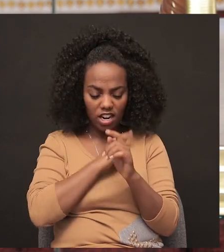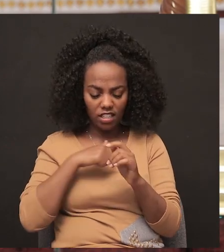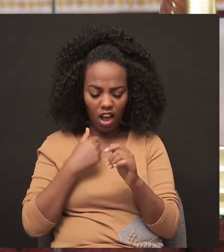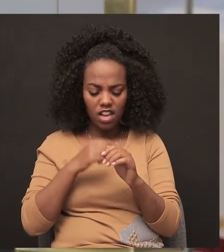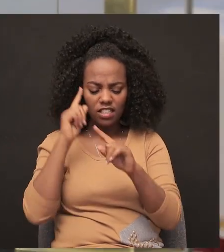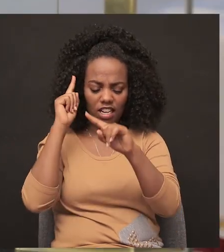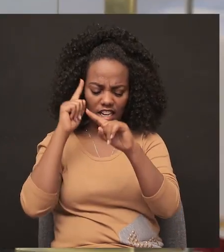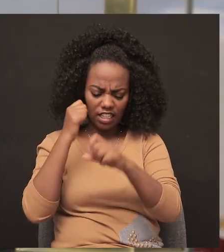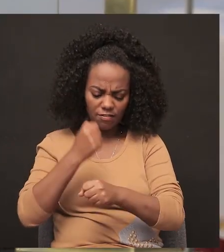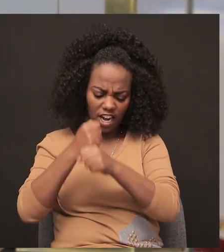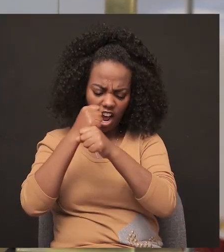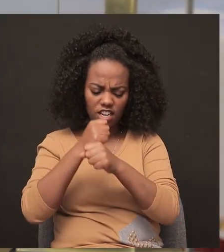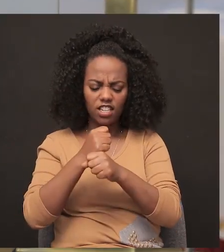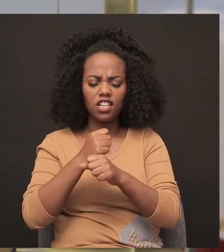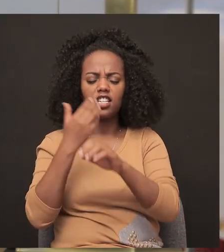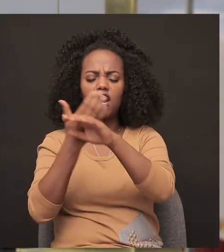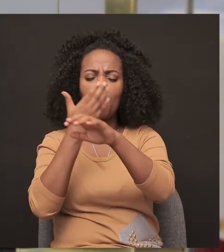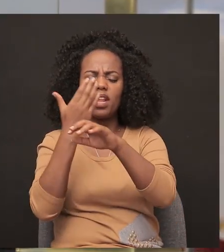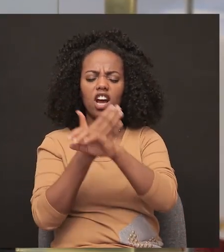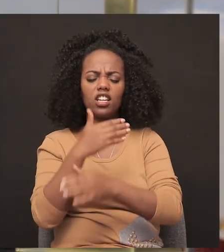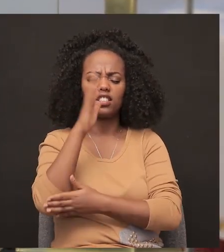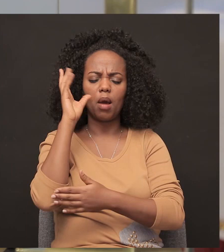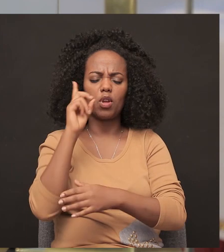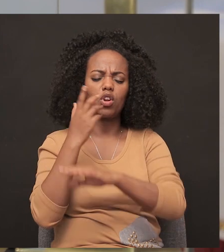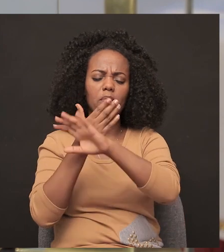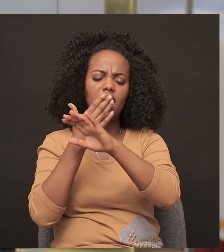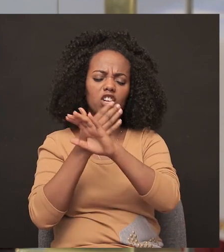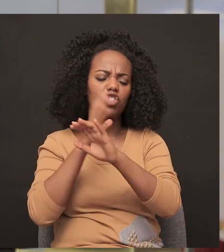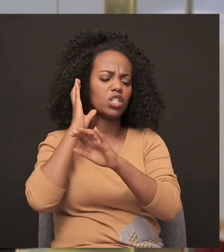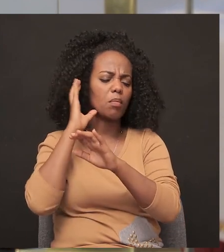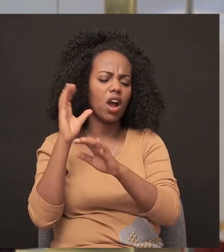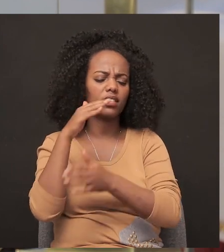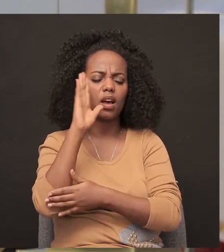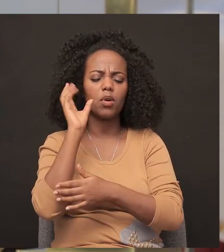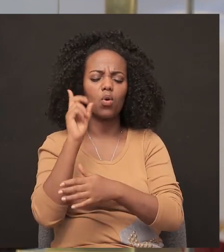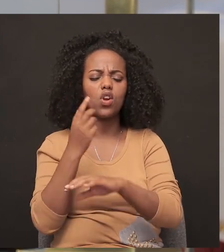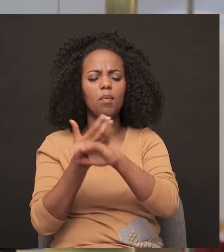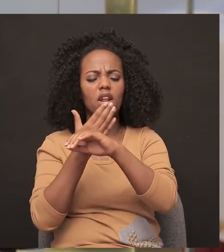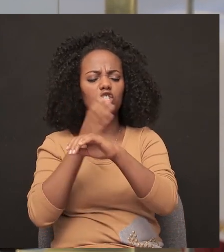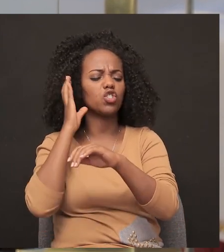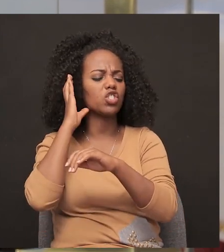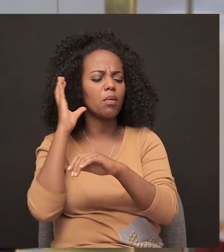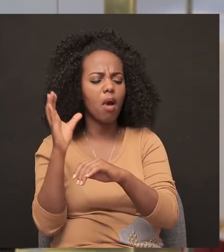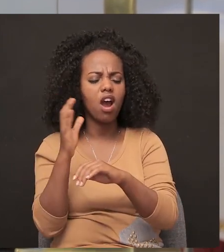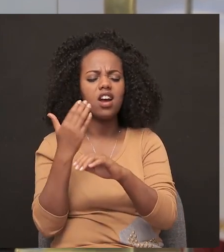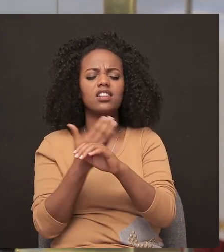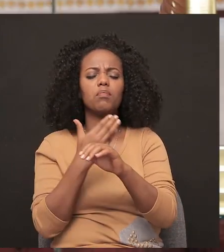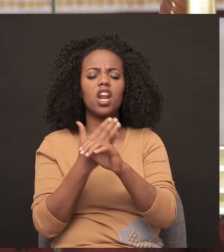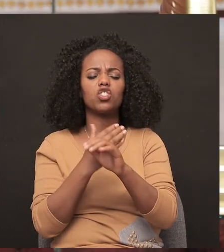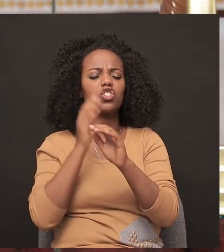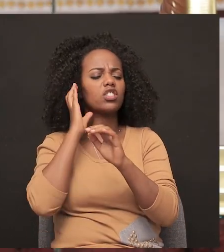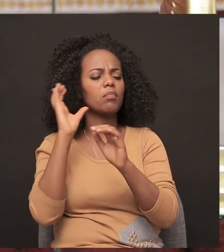ተደግፈንህን ለምንሃለን እግዚአብሔር ሆይ ተለመነን እግዚአብሔር ሆይ ተለመነን እግዚአብሔር ሆይ ተለመነን ልመናችንን